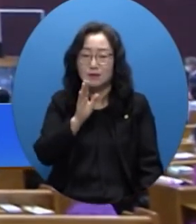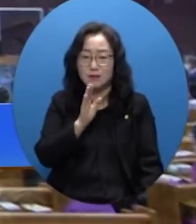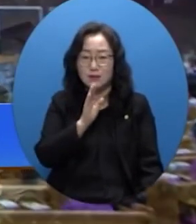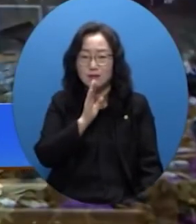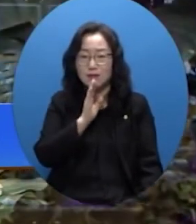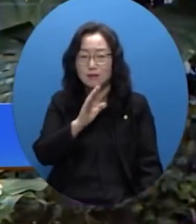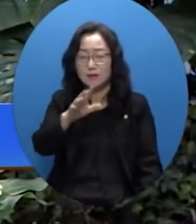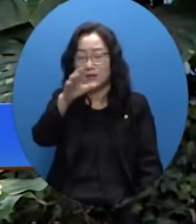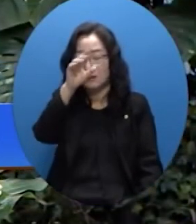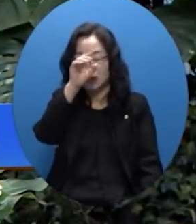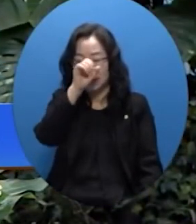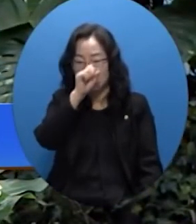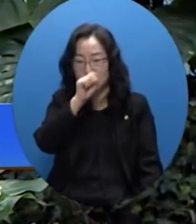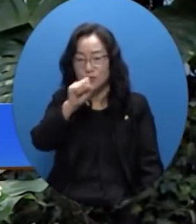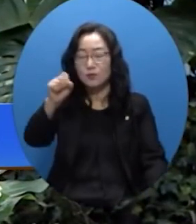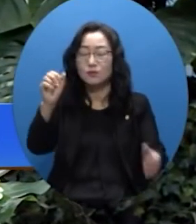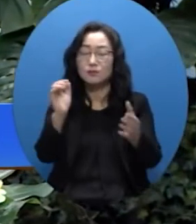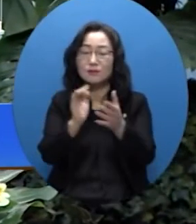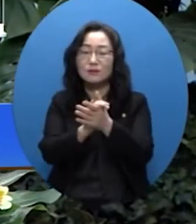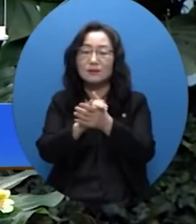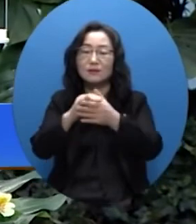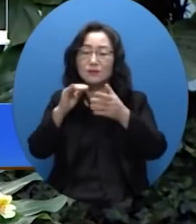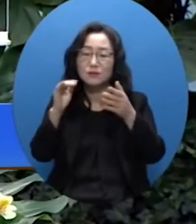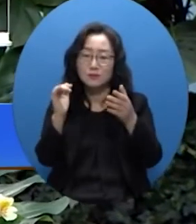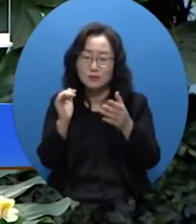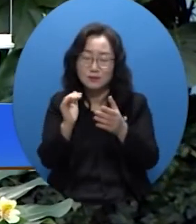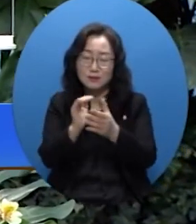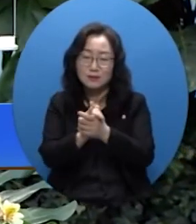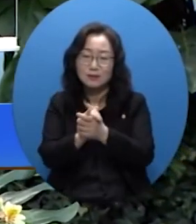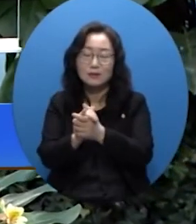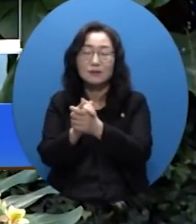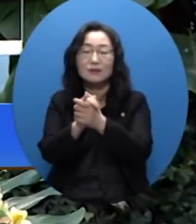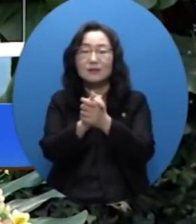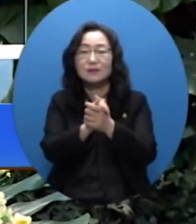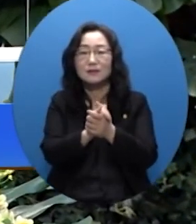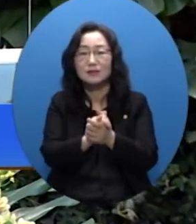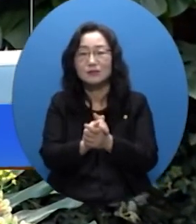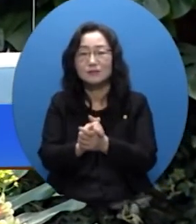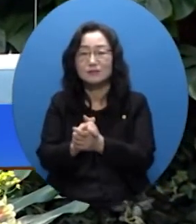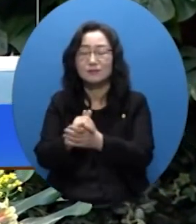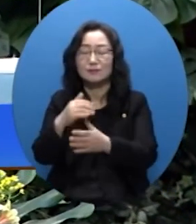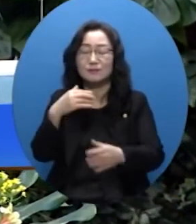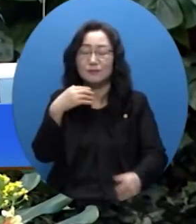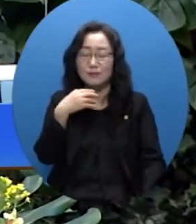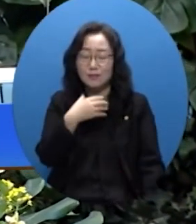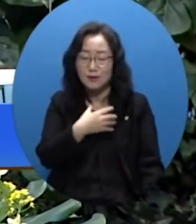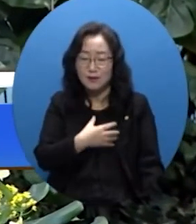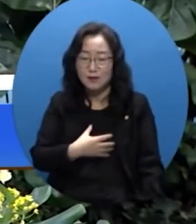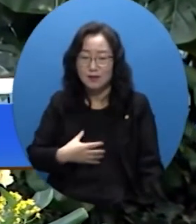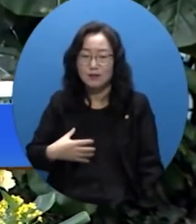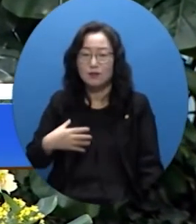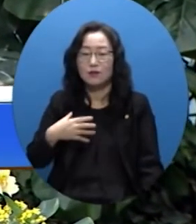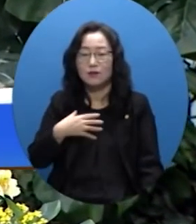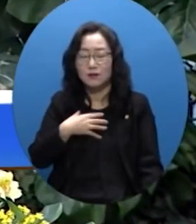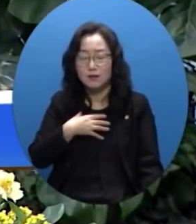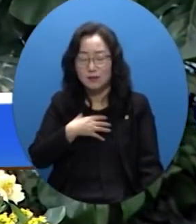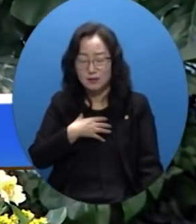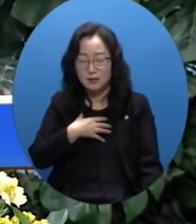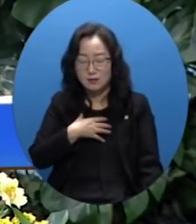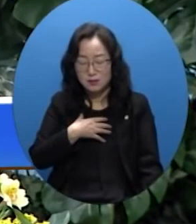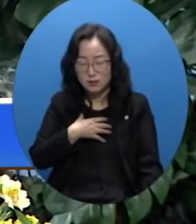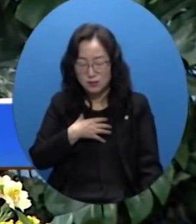음 뭐 어째 좋은 재미 부디 1 그리고 어